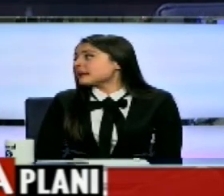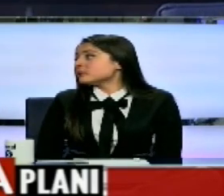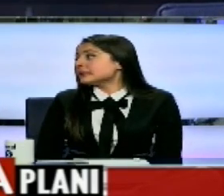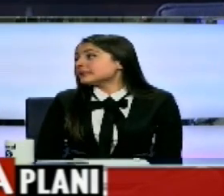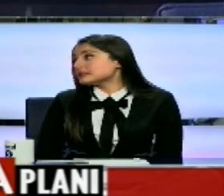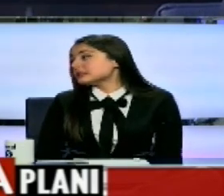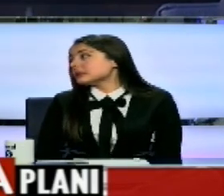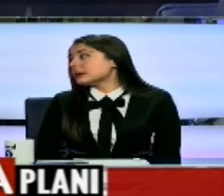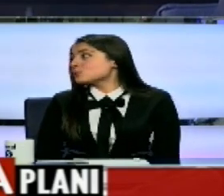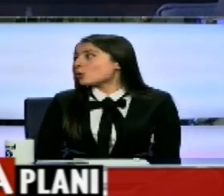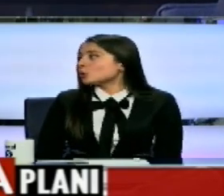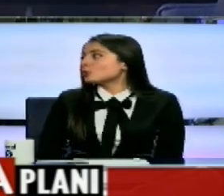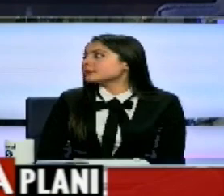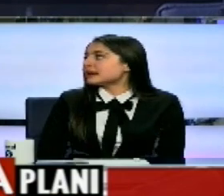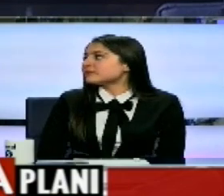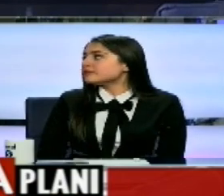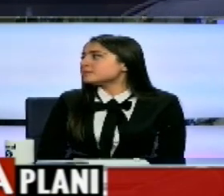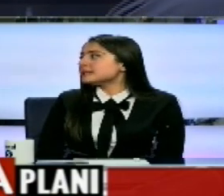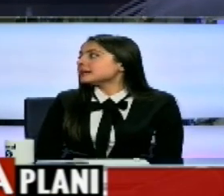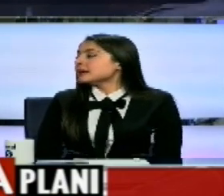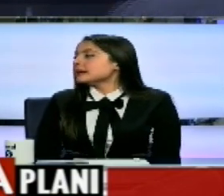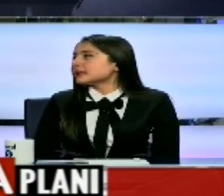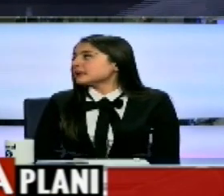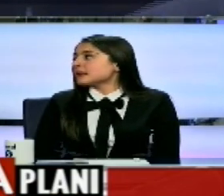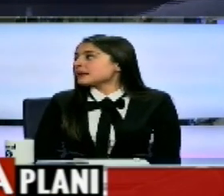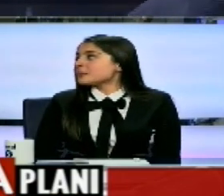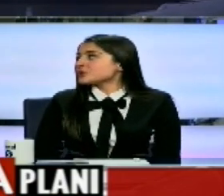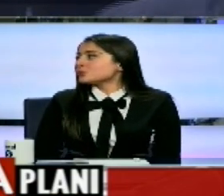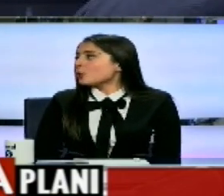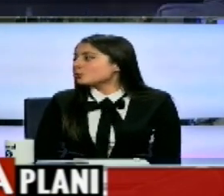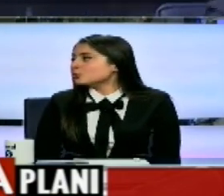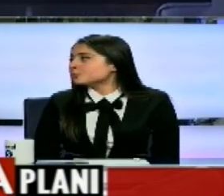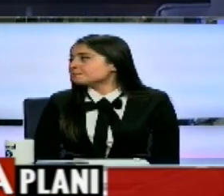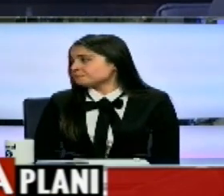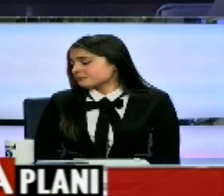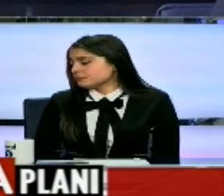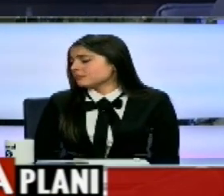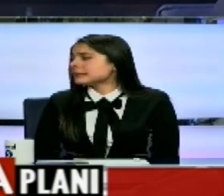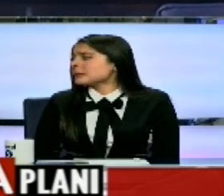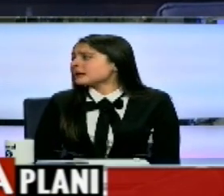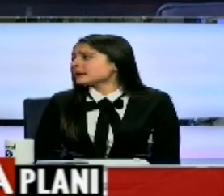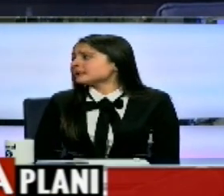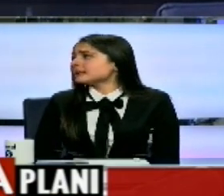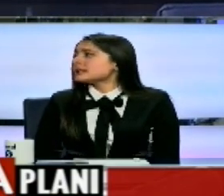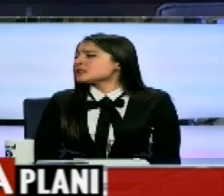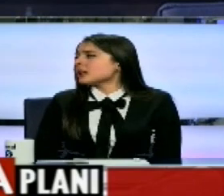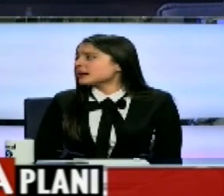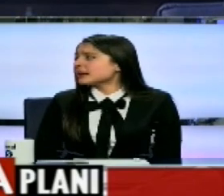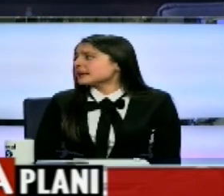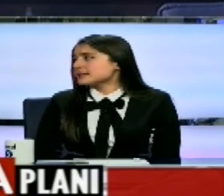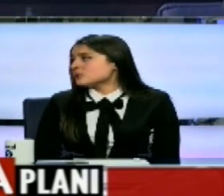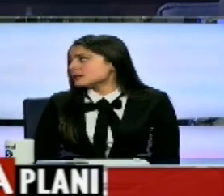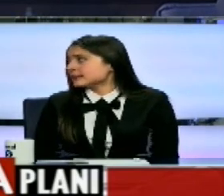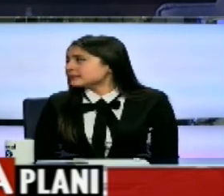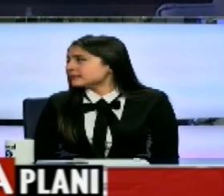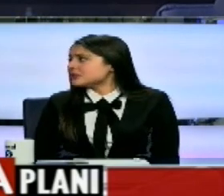neden, nedir, hep sorguluyordum kendime. Ve bir dernek başkanı olduğum zamanlarda Çanakkale'ye